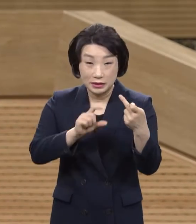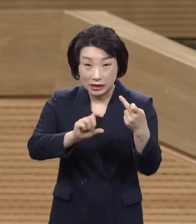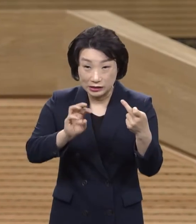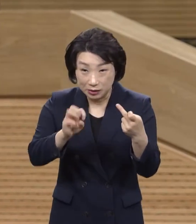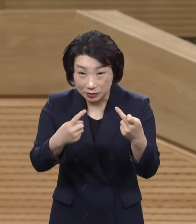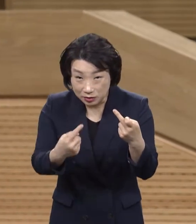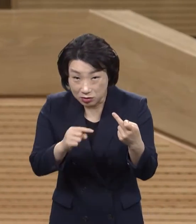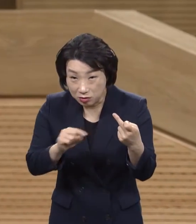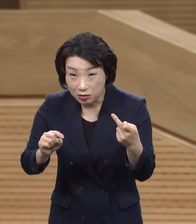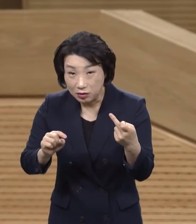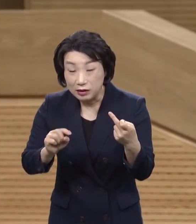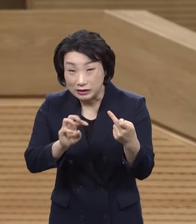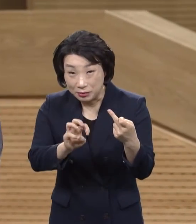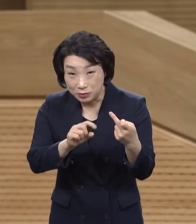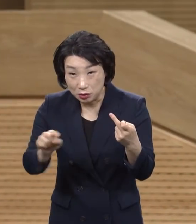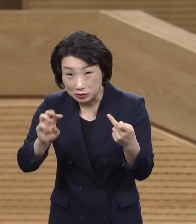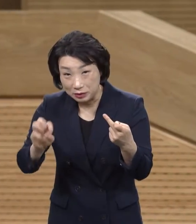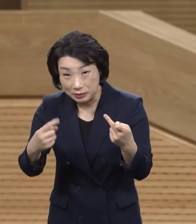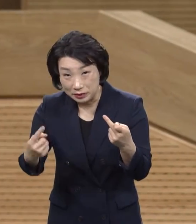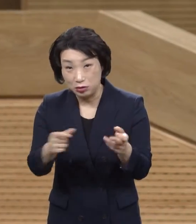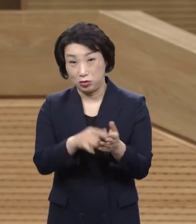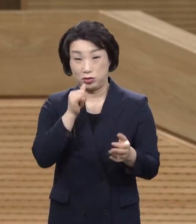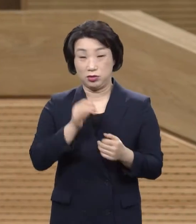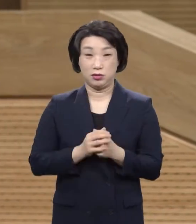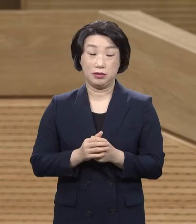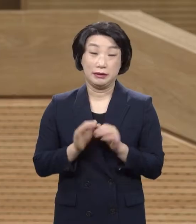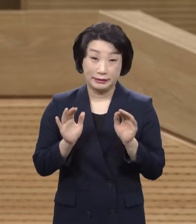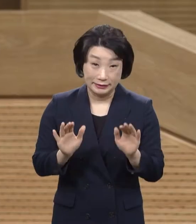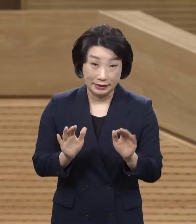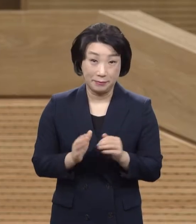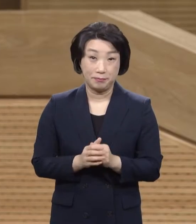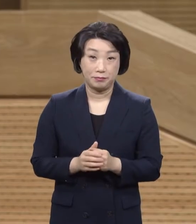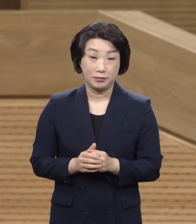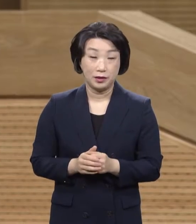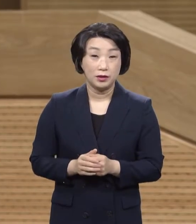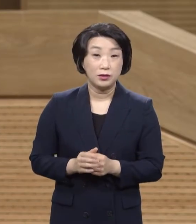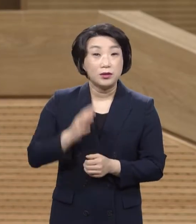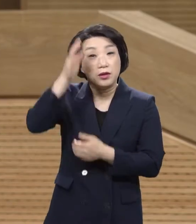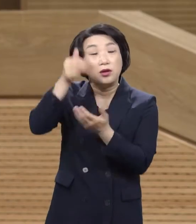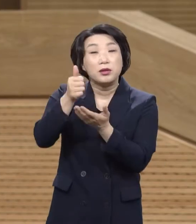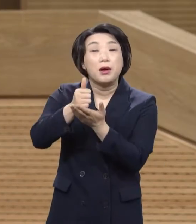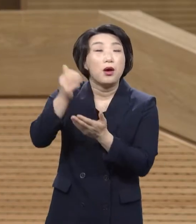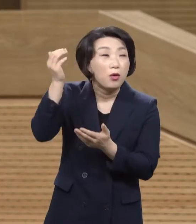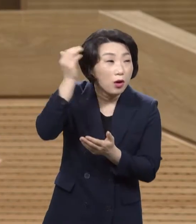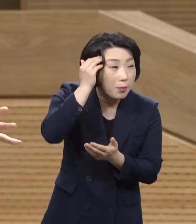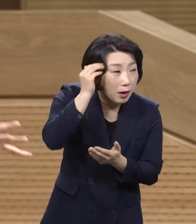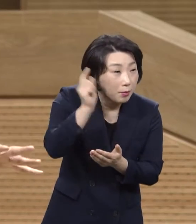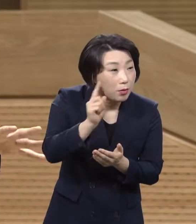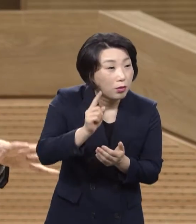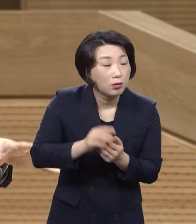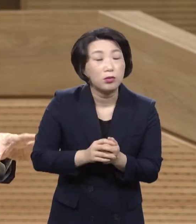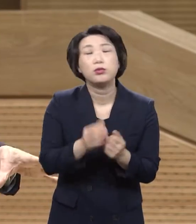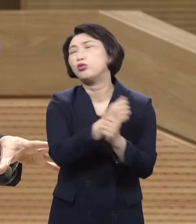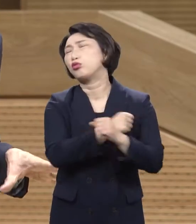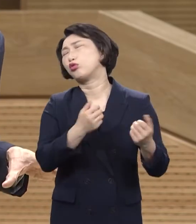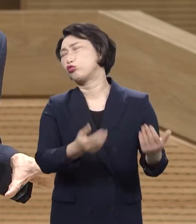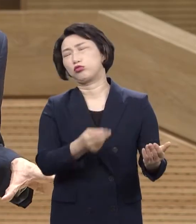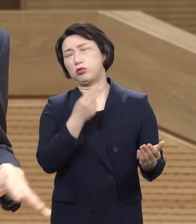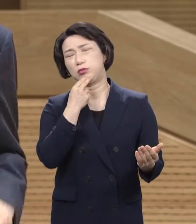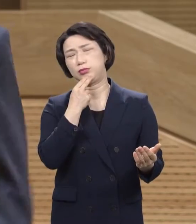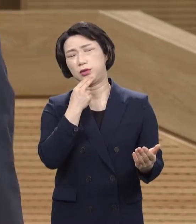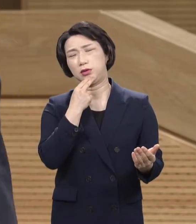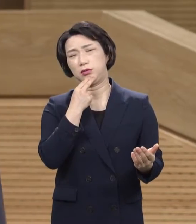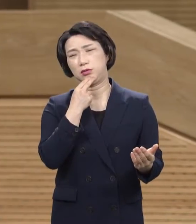30절로 31절에 야, 성령의 회방은 사함받지 못해.